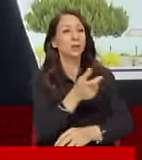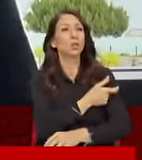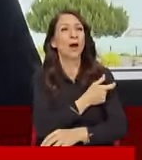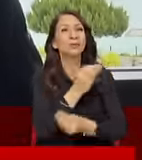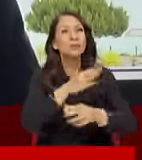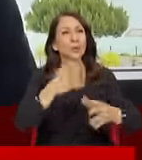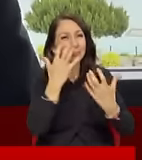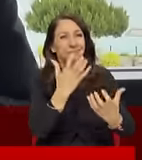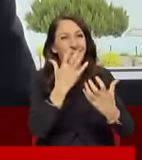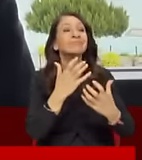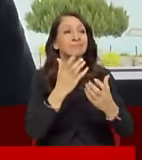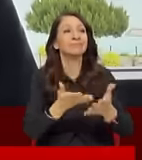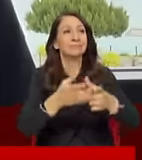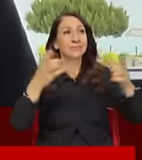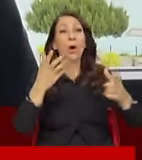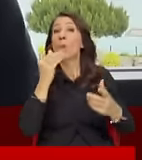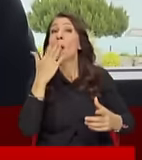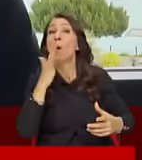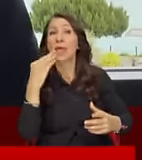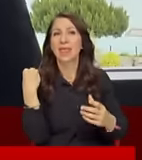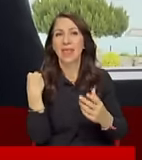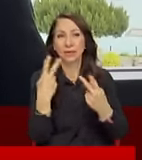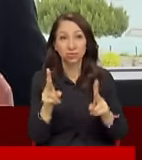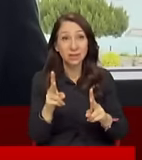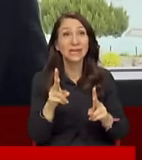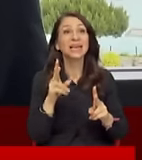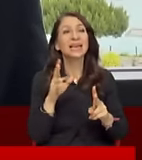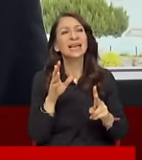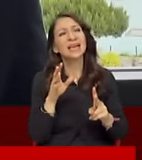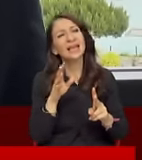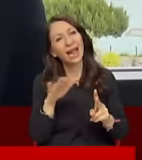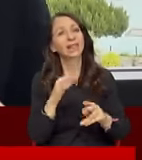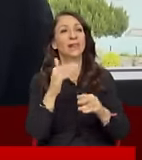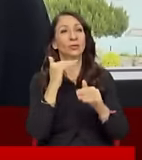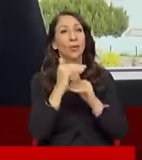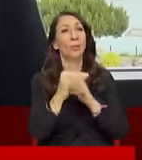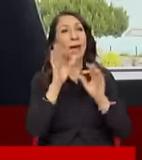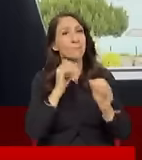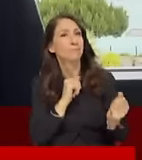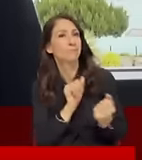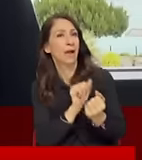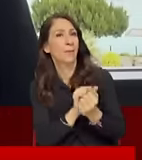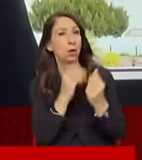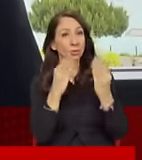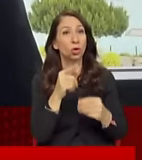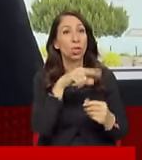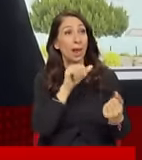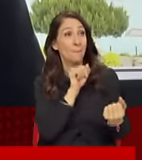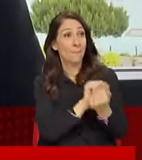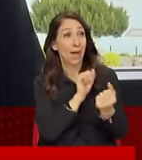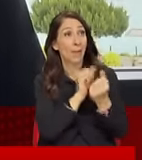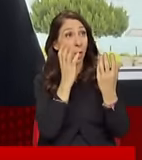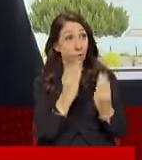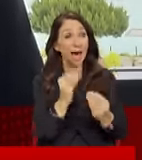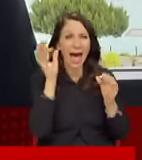kapasitesini arttıracağız. Olmayan yerlerde yenisini açacağız. Genelde vatandaşımızın hep yanında olacağız. Onların yanında olduğumuzu